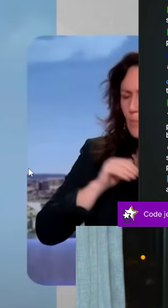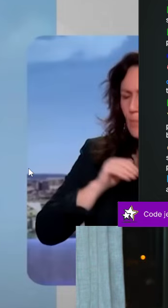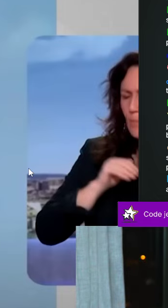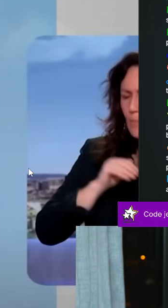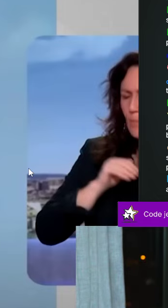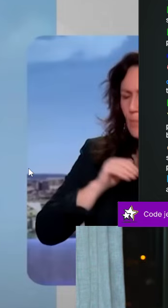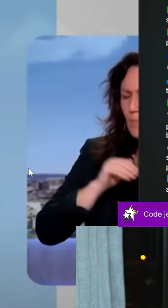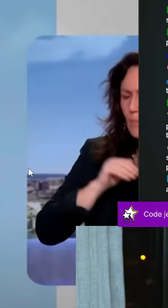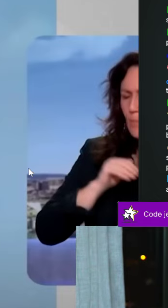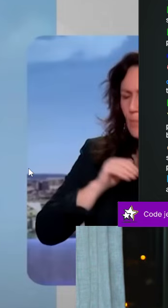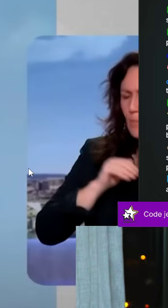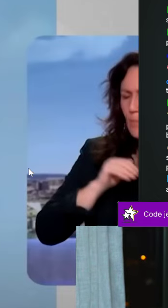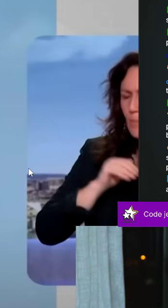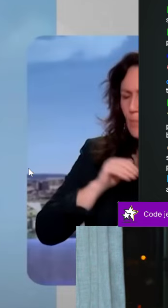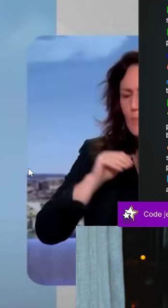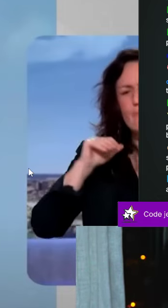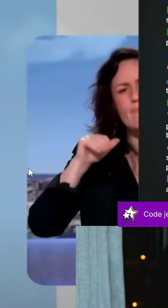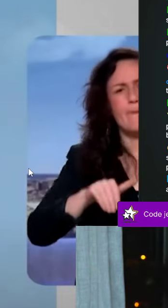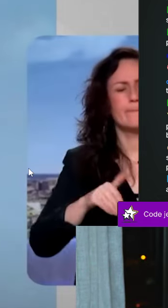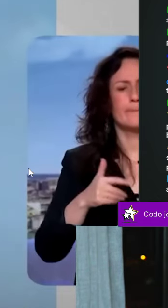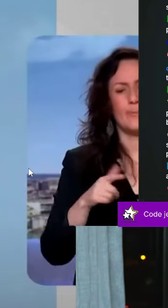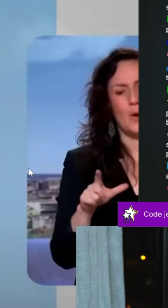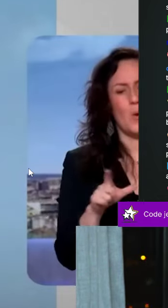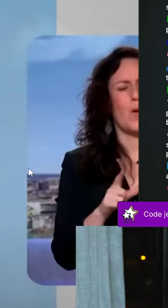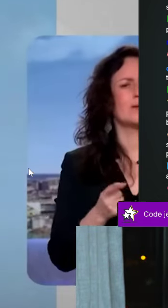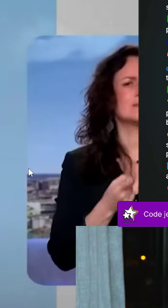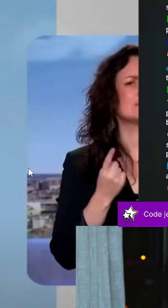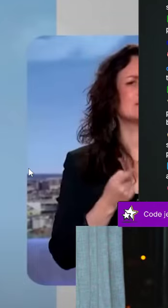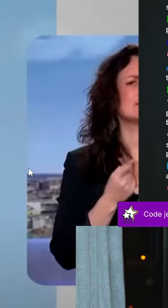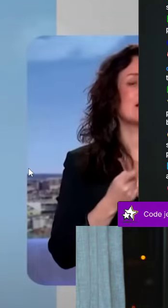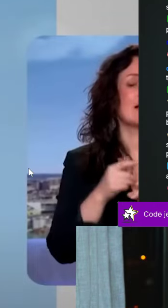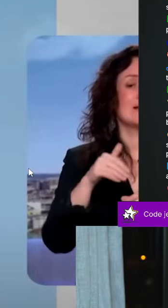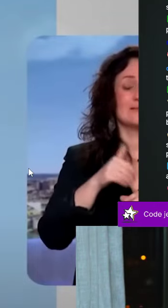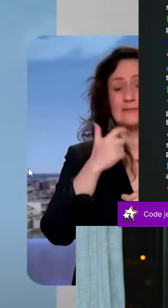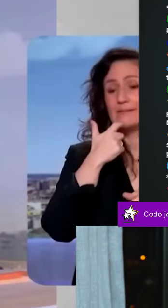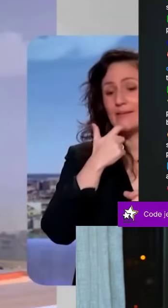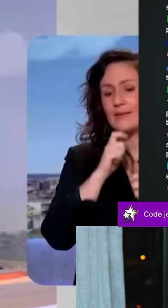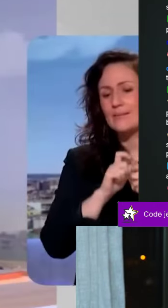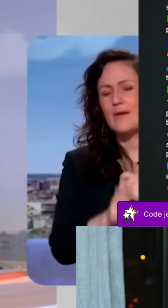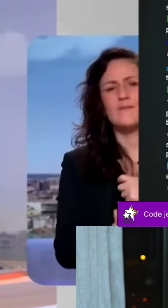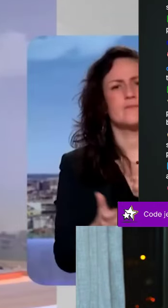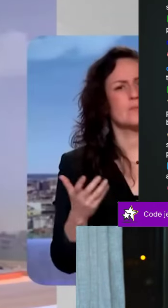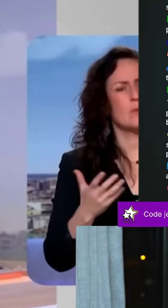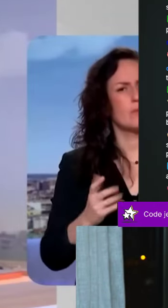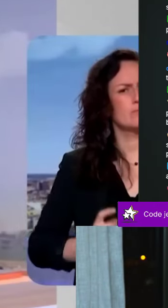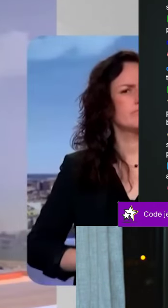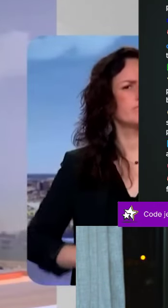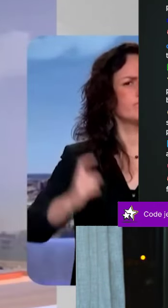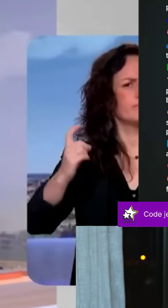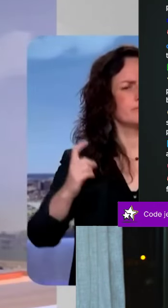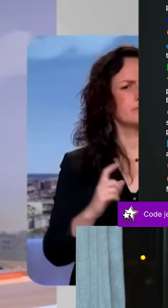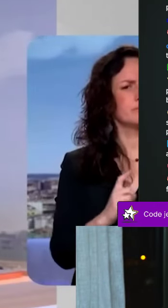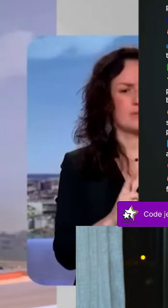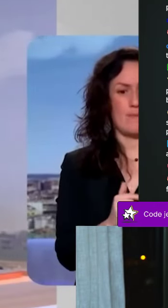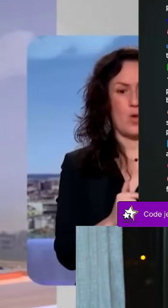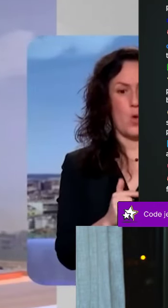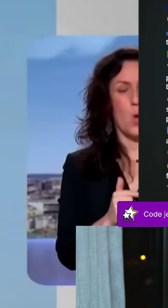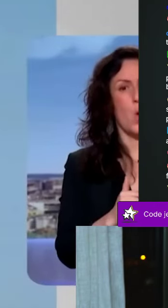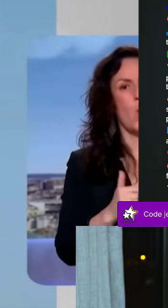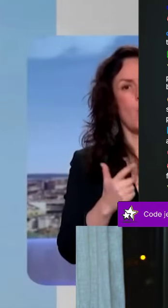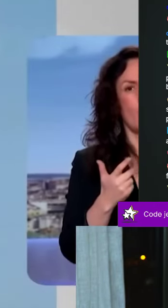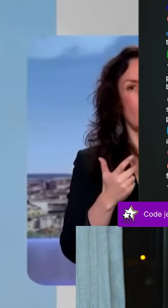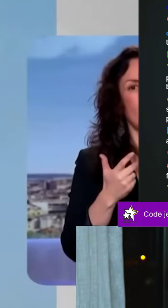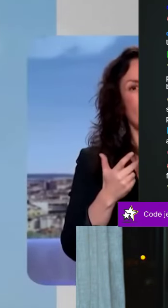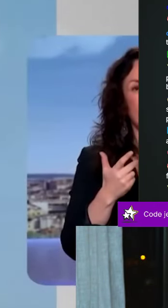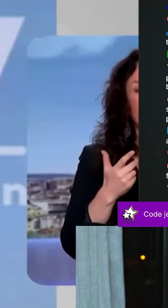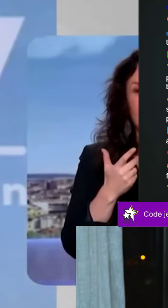communisme comme çaale on l'a vu tout à l'heure elle va mécaniquement entraîner une hausse des impôts pour ceux qui en pay peut-être une entrée dans